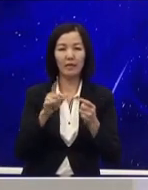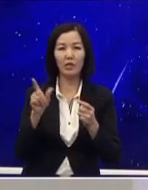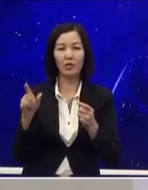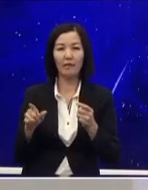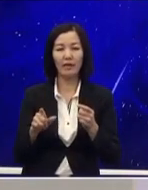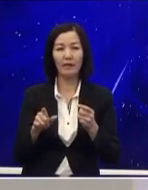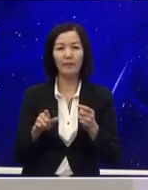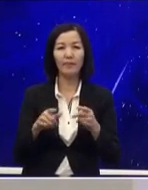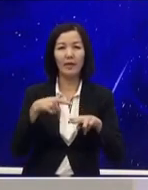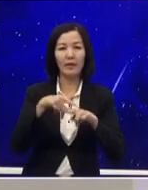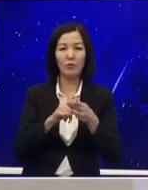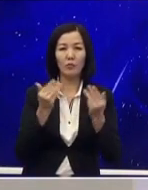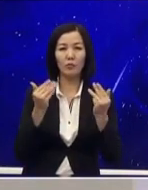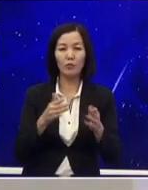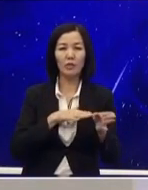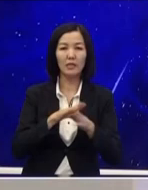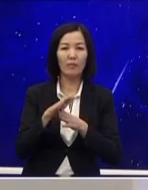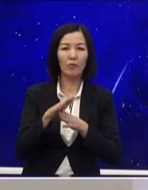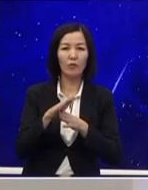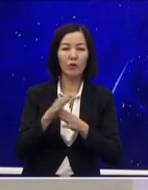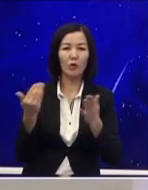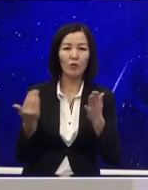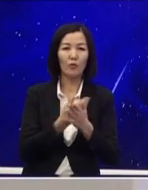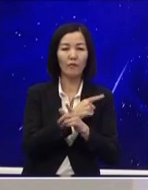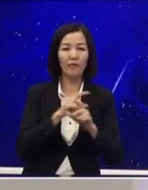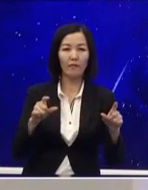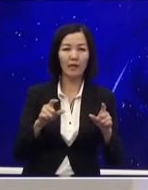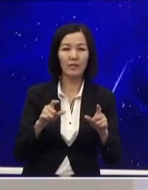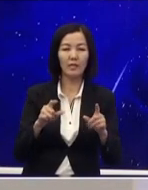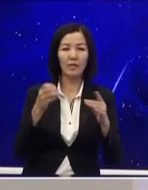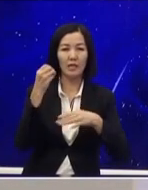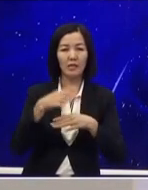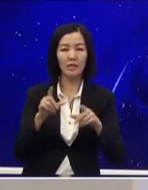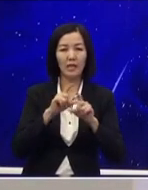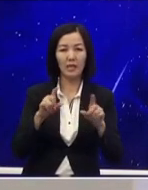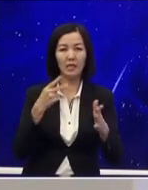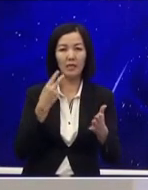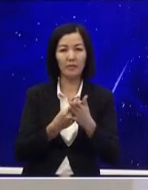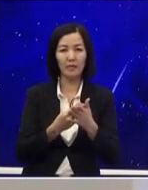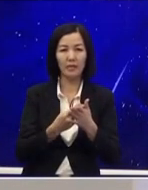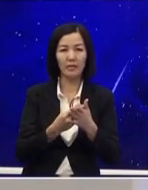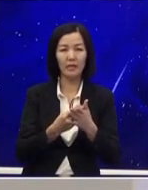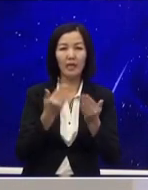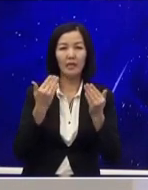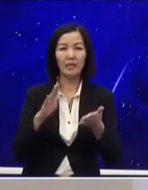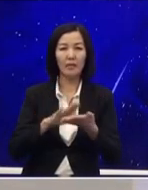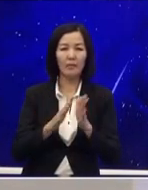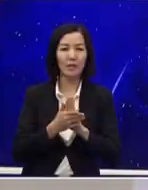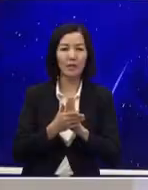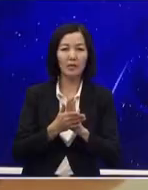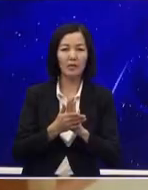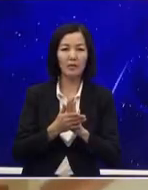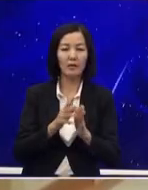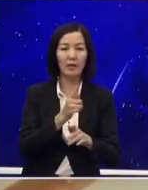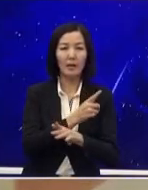человек. Наполовину уже заполнен пациентами новый инфекционный модульный центр. Обостряющаяся эпидситуация